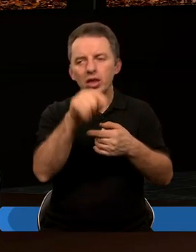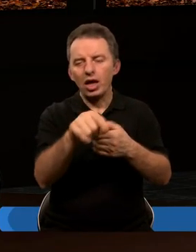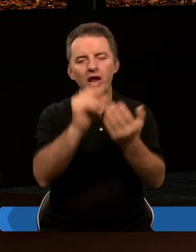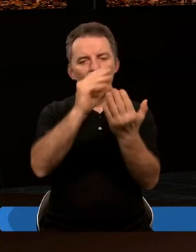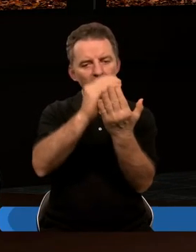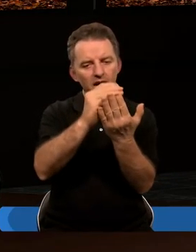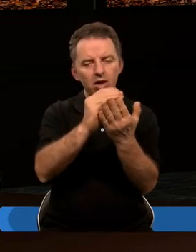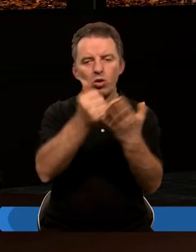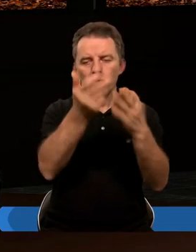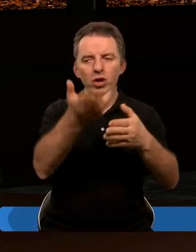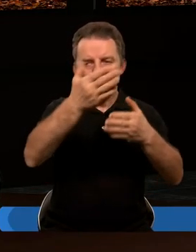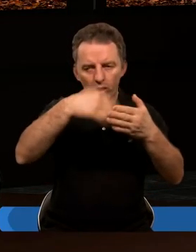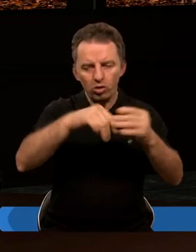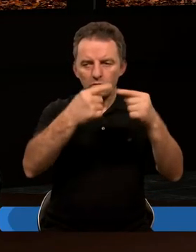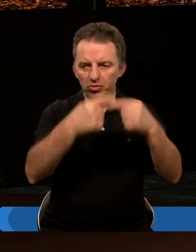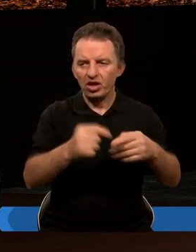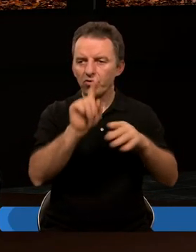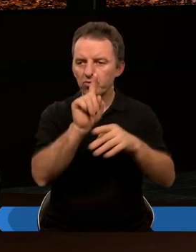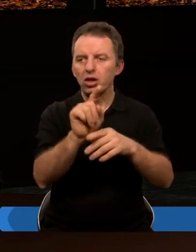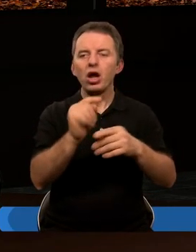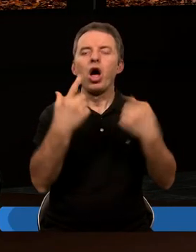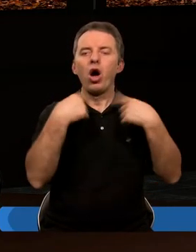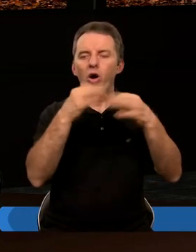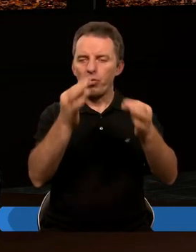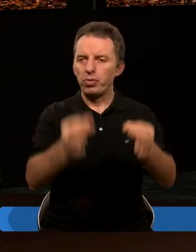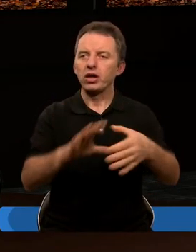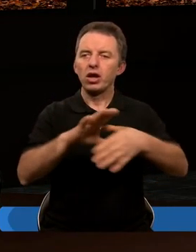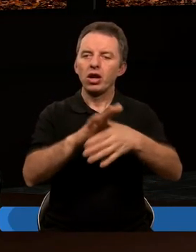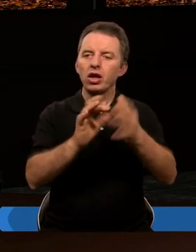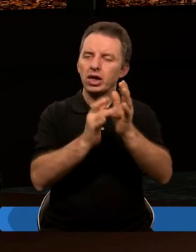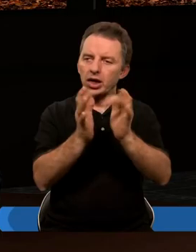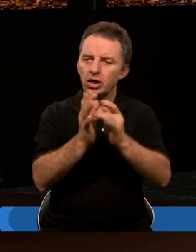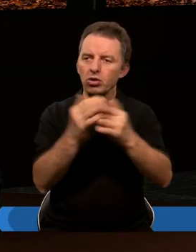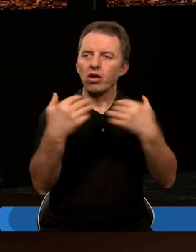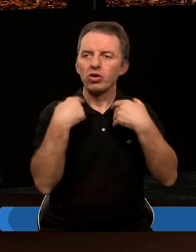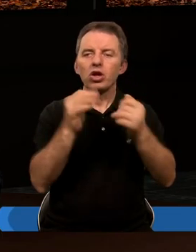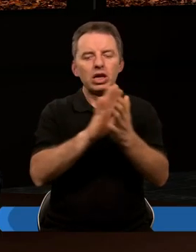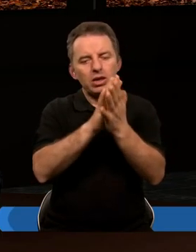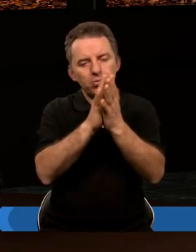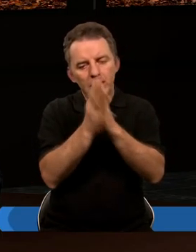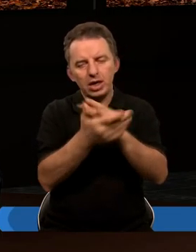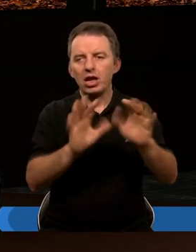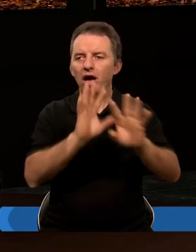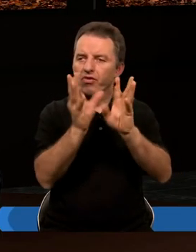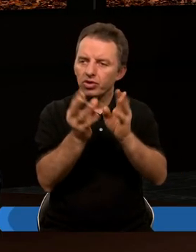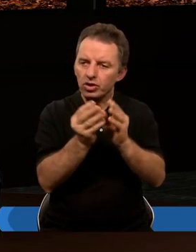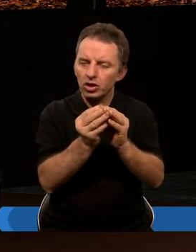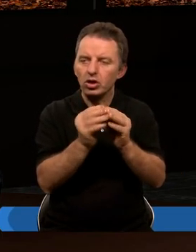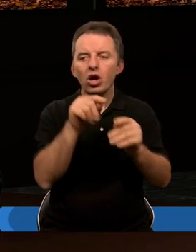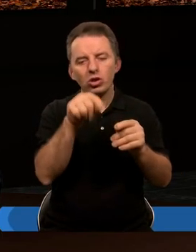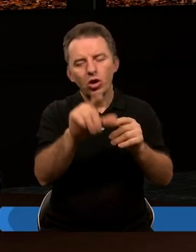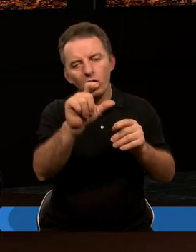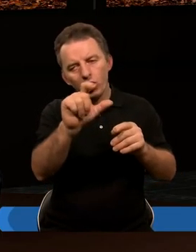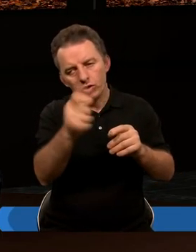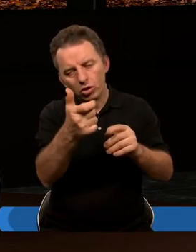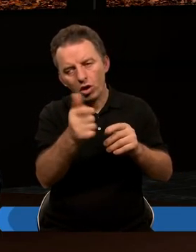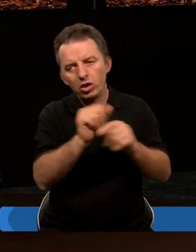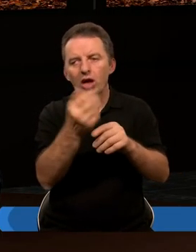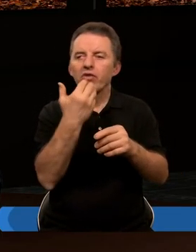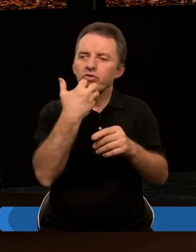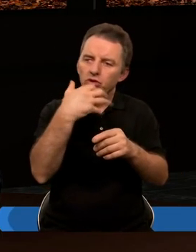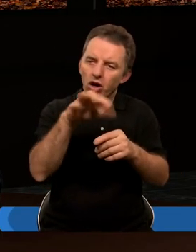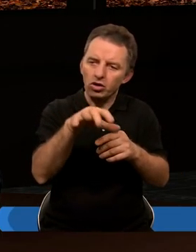pierwszy werset ósmego rozdziału pokazuje, że obecność Chrystusa w życiu człowieka zmienia wszystko. To, co jest wcześniej